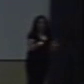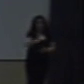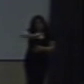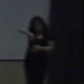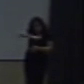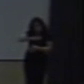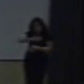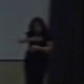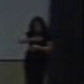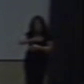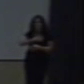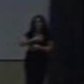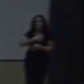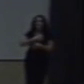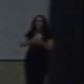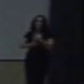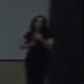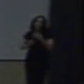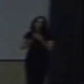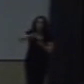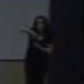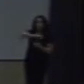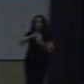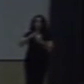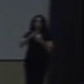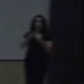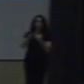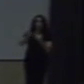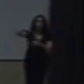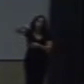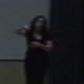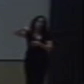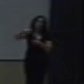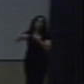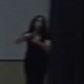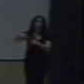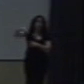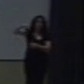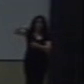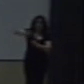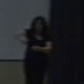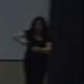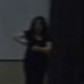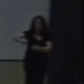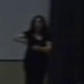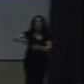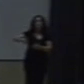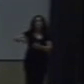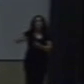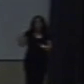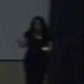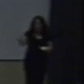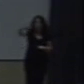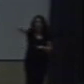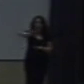uns valors, perquè tenim internet, tenim Twitter, tenim, i aquí estan molt els nostres joves, però també